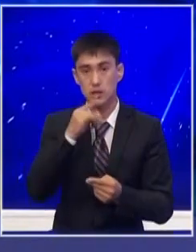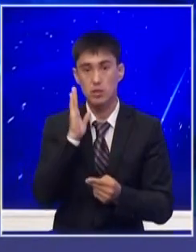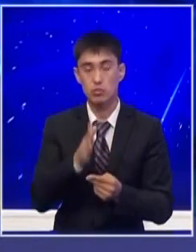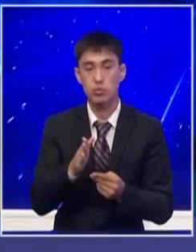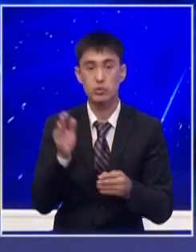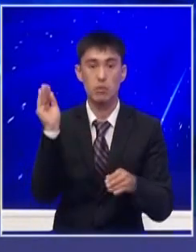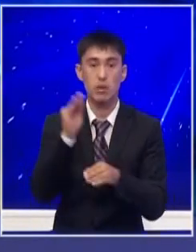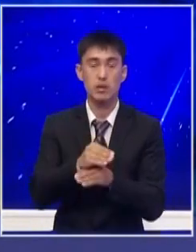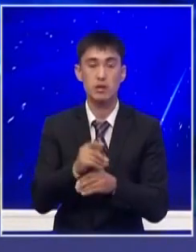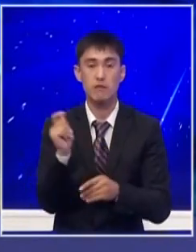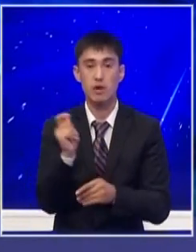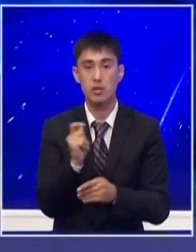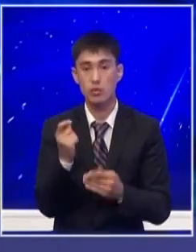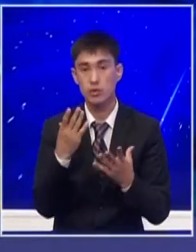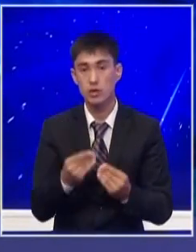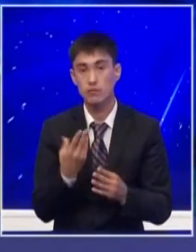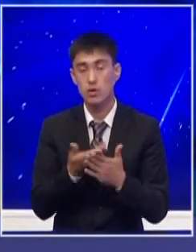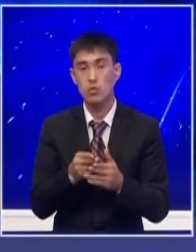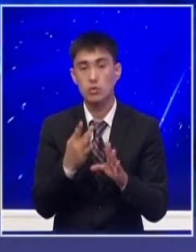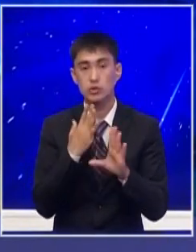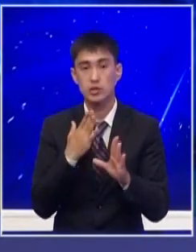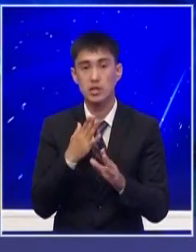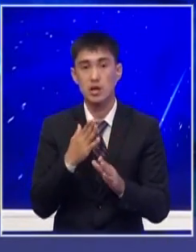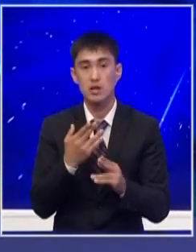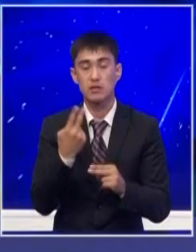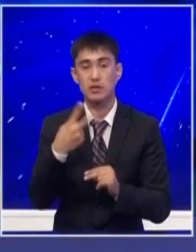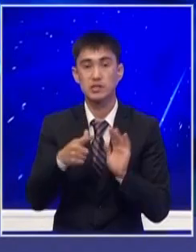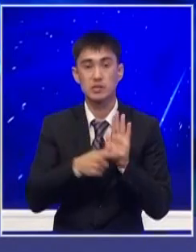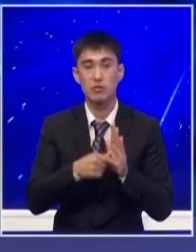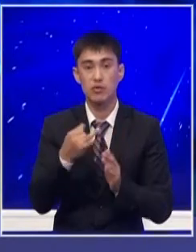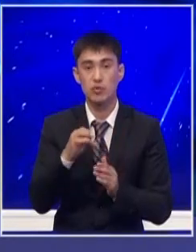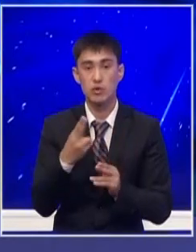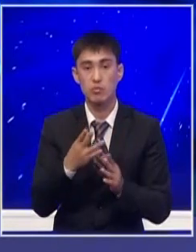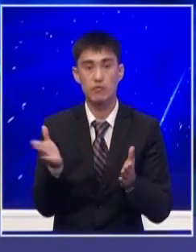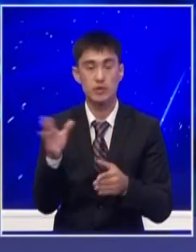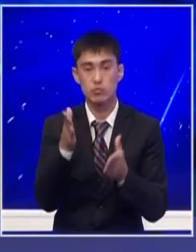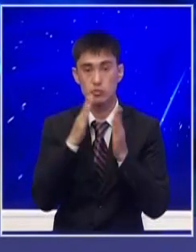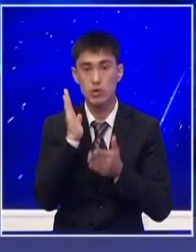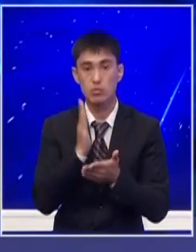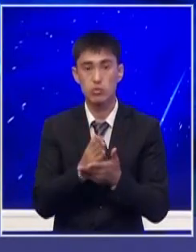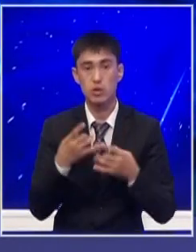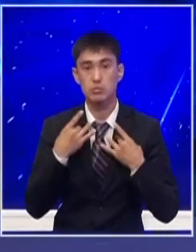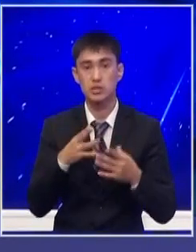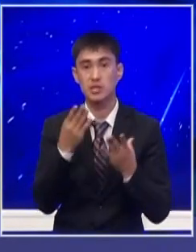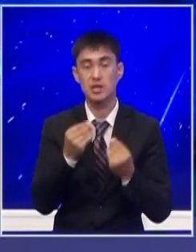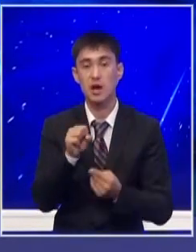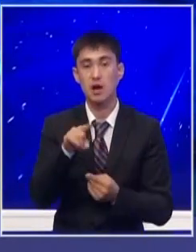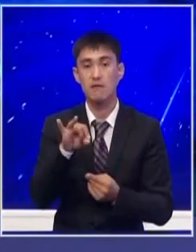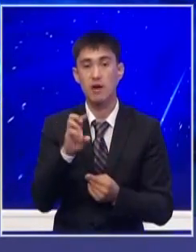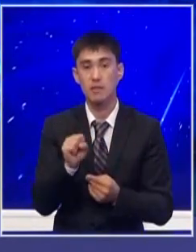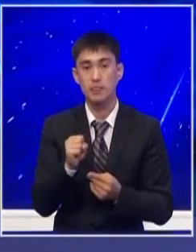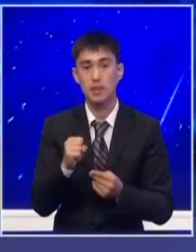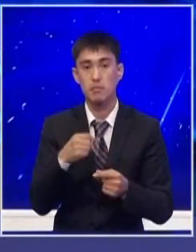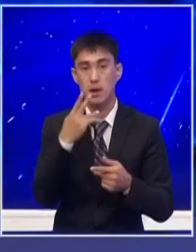казахстанцев будет дополнительный выходной. В свою очередь, накануне, то есть 27 июня, все мусульмане будут отмечать День Арафа.